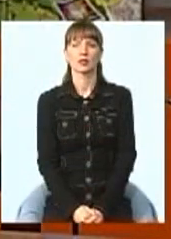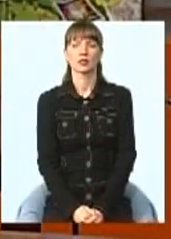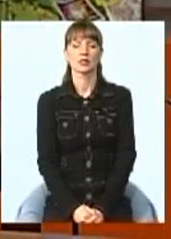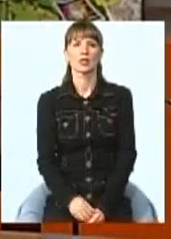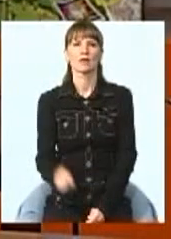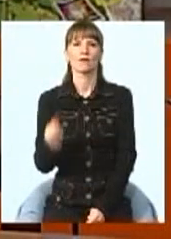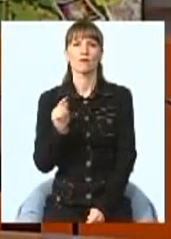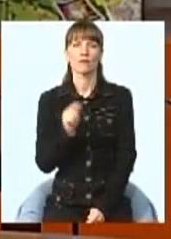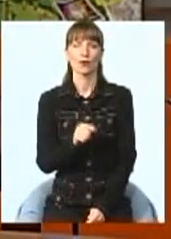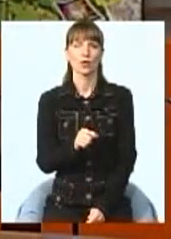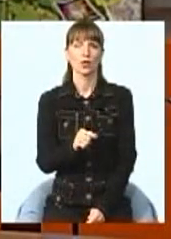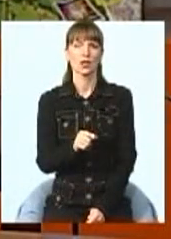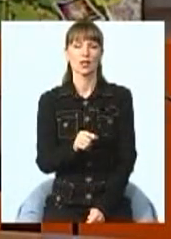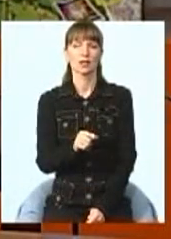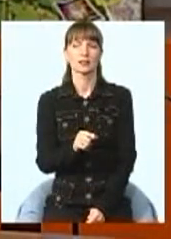Вони...